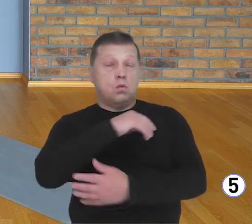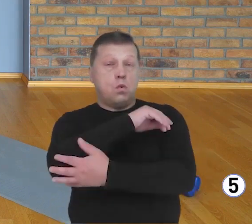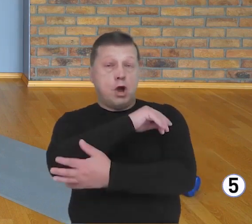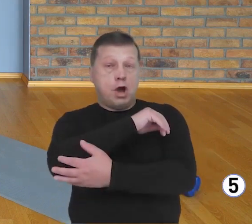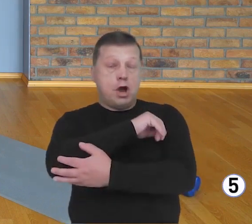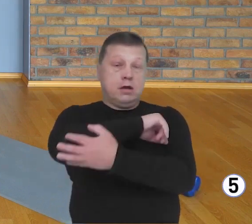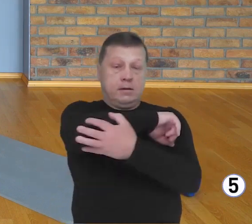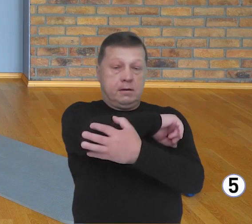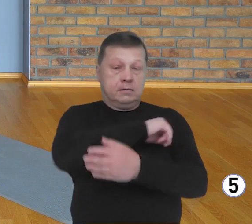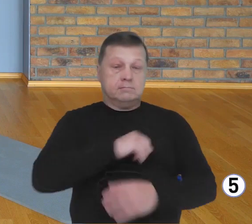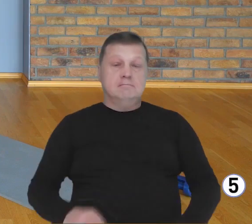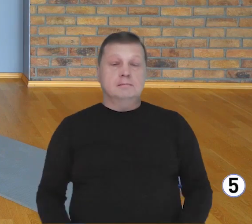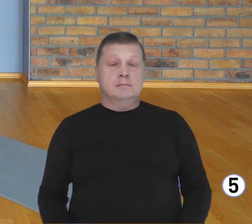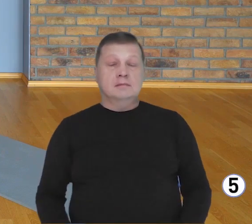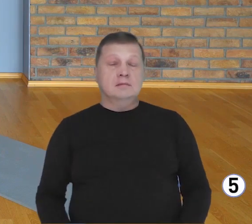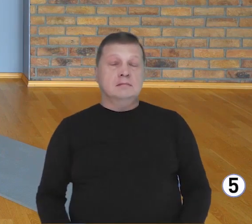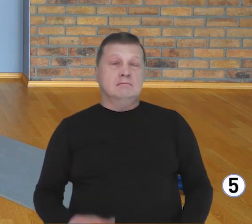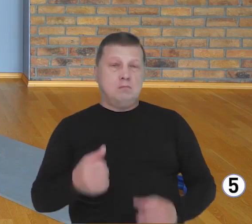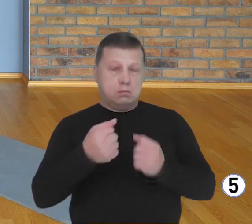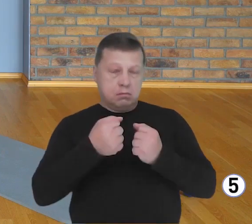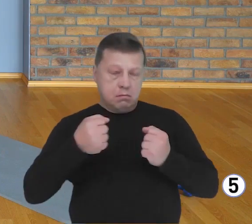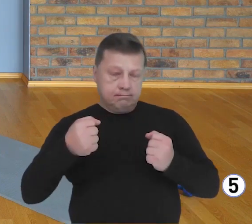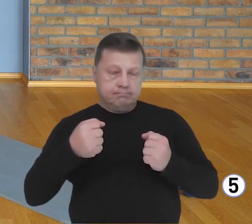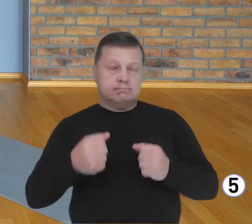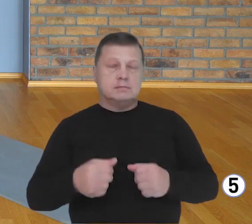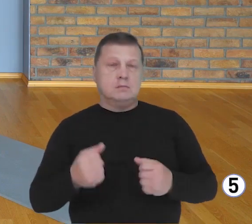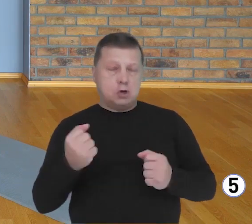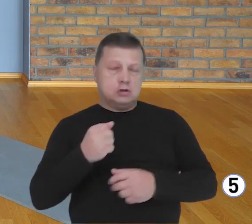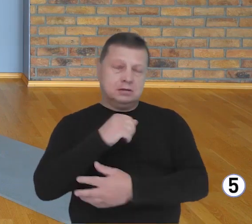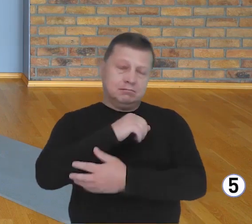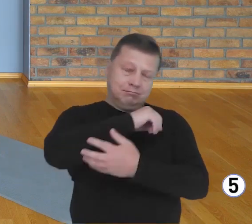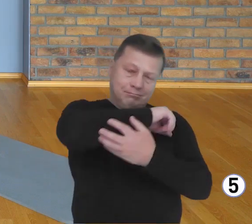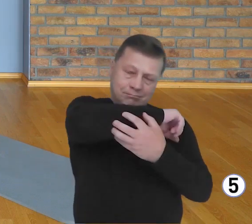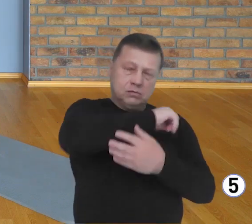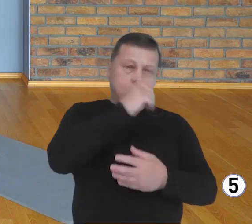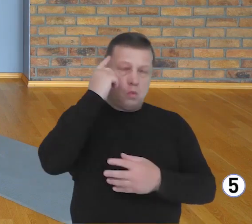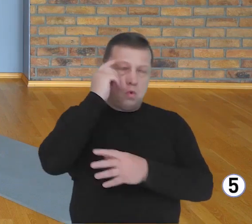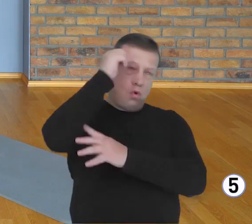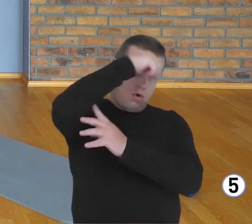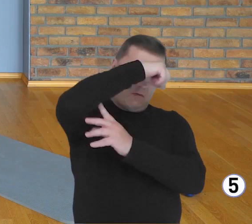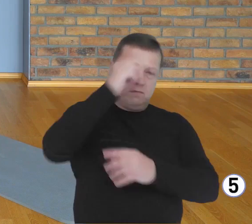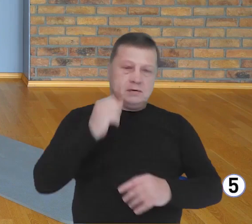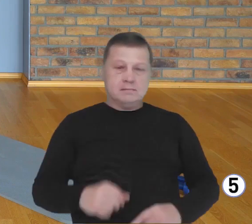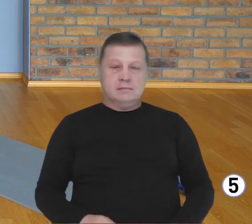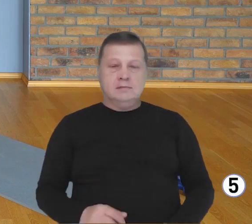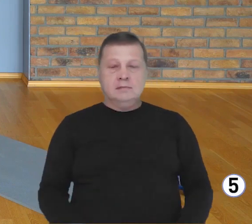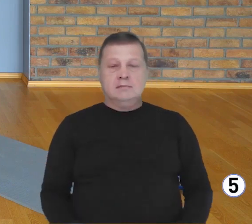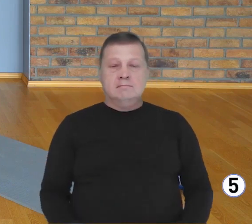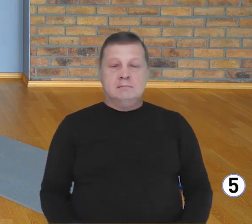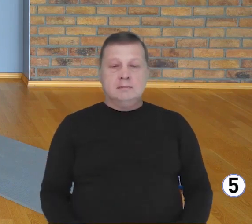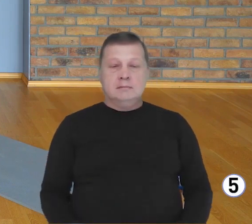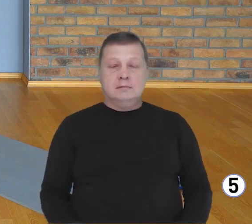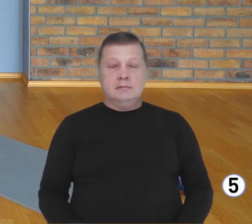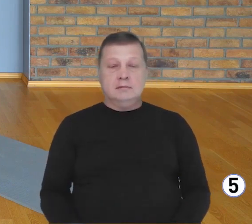Łapiemy się za łokieć i rękę przenosimy maksymalnie za głowę. Rozciągamy mięsień trójgłowy ramienia.